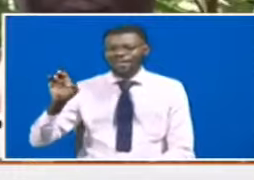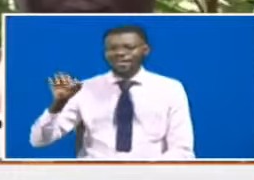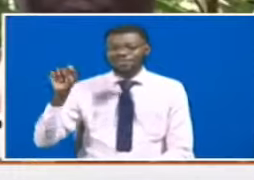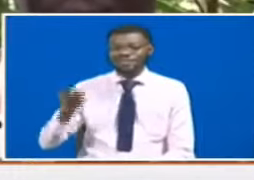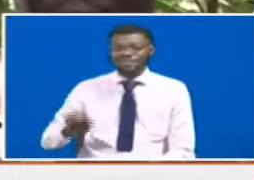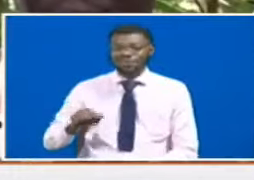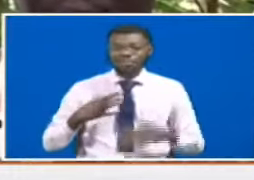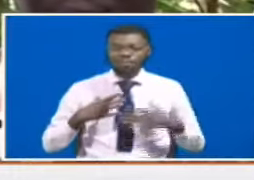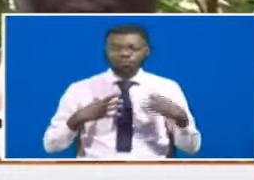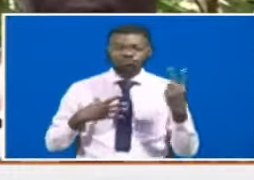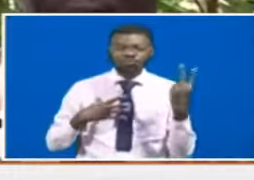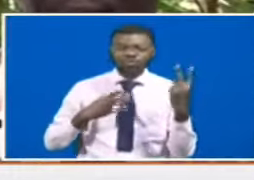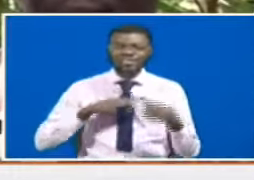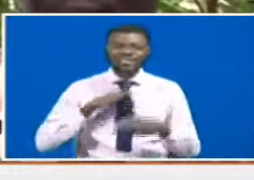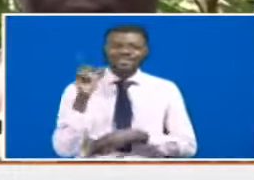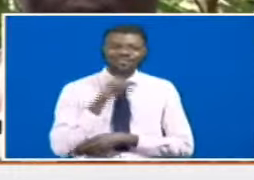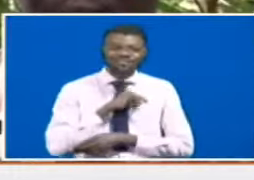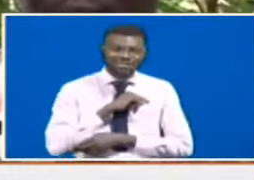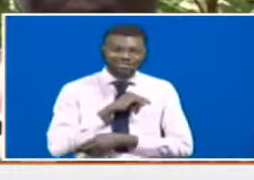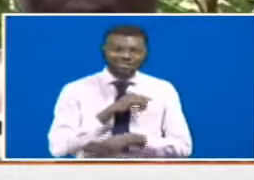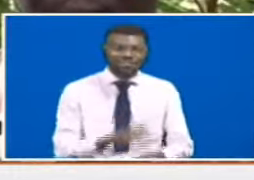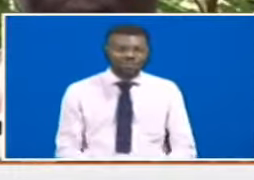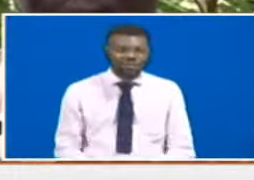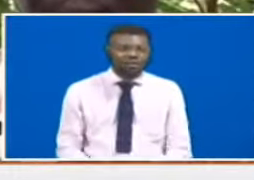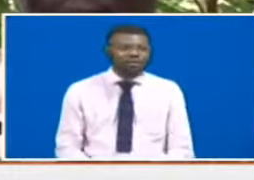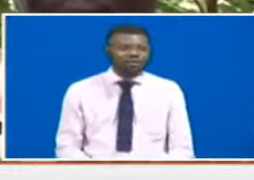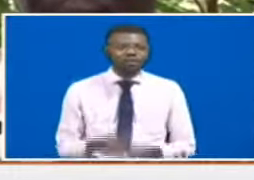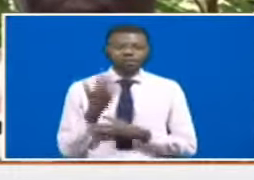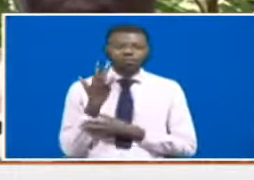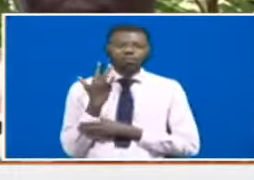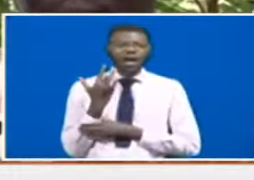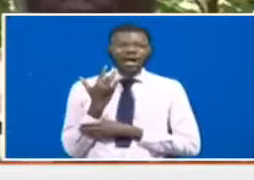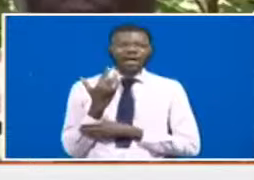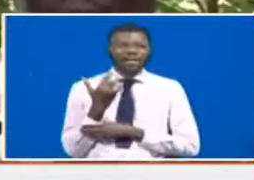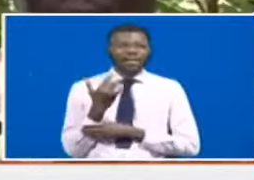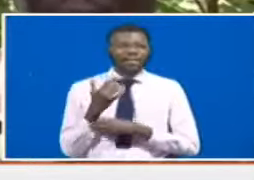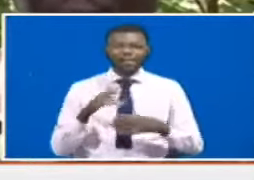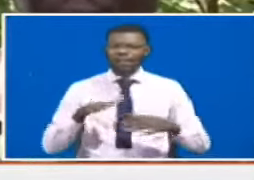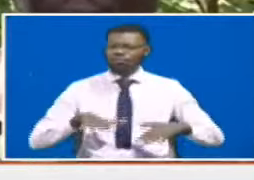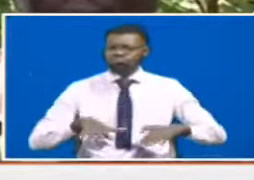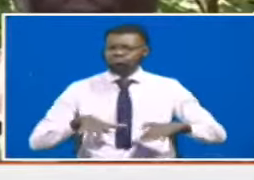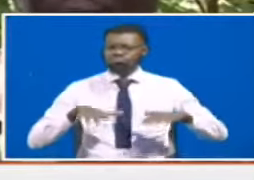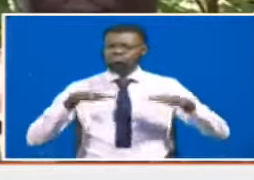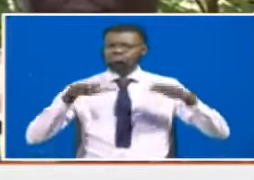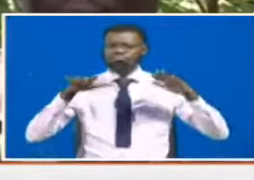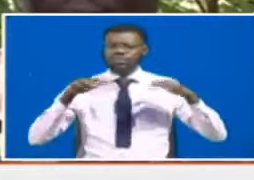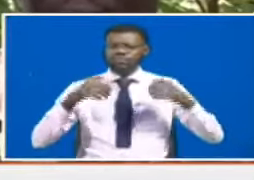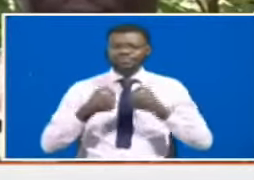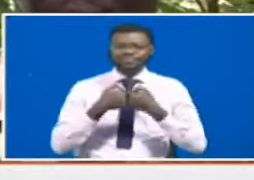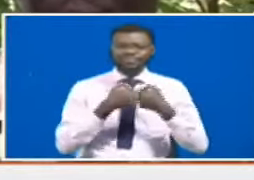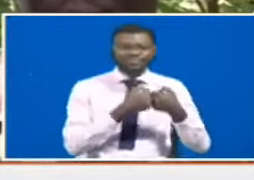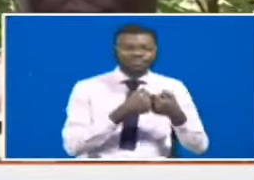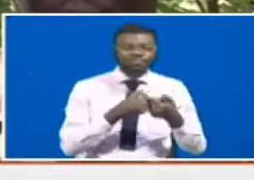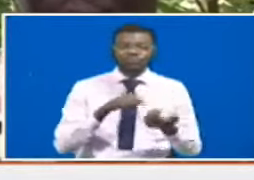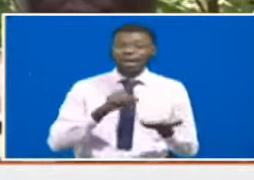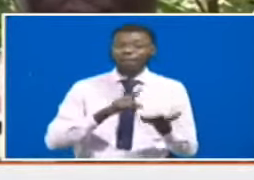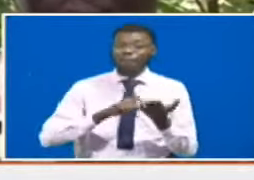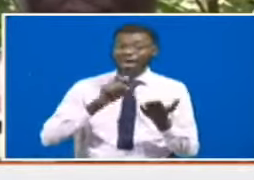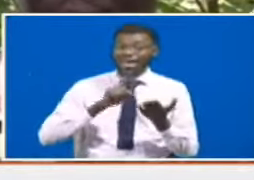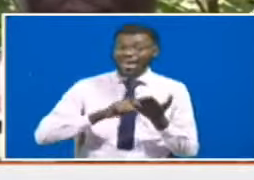wawili wameaga kwa sababu juu ya maneno ya flooding. Mwea, watu